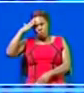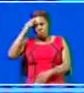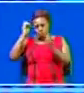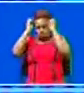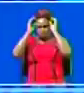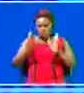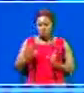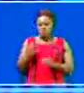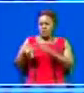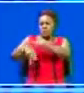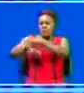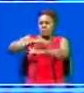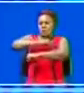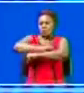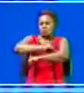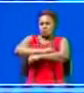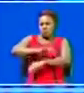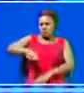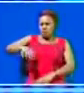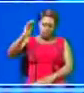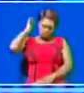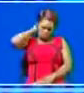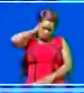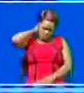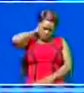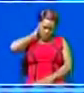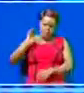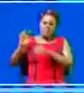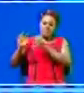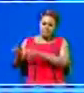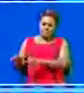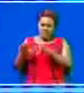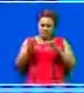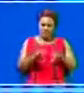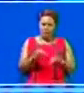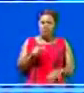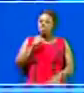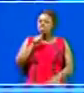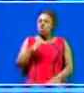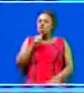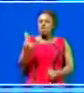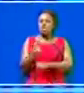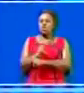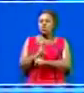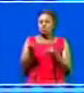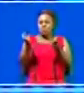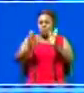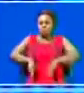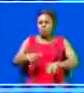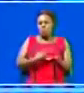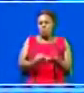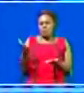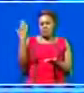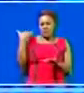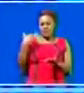Wanafunzi wa shule ya msingi ya St. Mary's katika kaunti ya Murang'a wako taabani baada ya choo walichokuwa wakitumia kubomoka wiki jana. Na hata